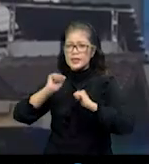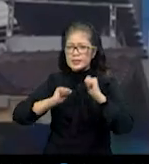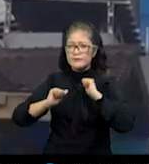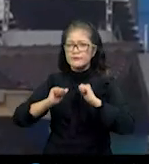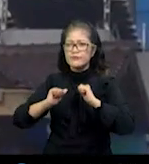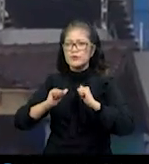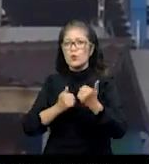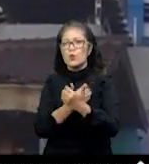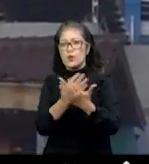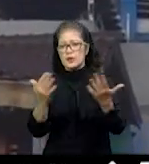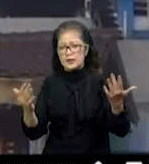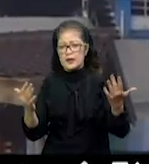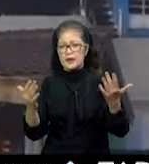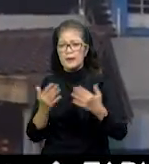warga.